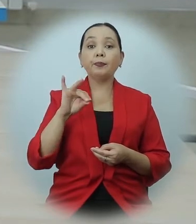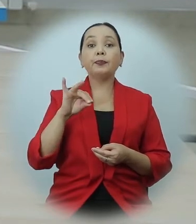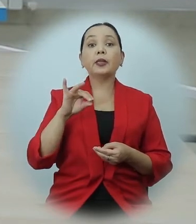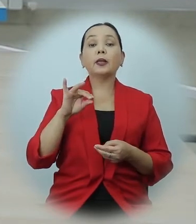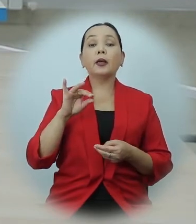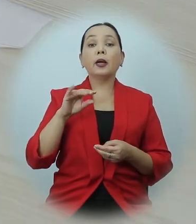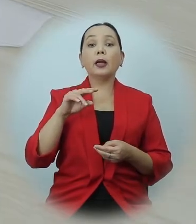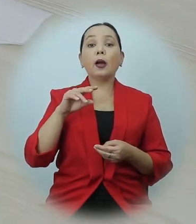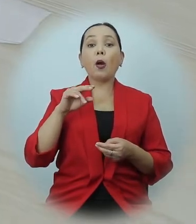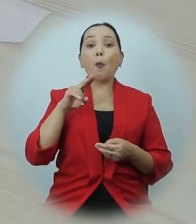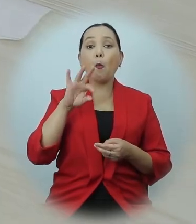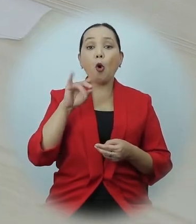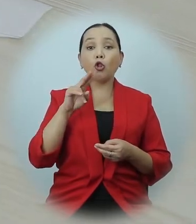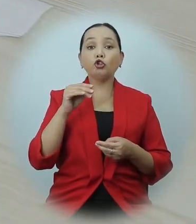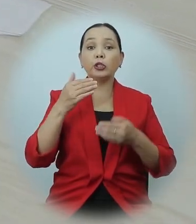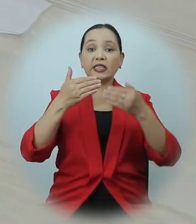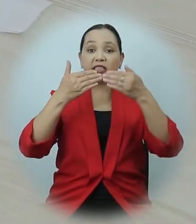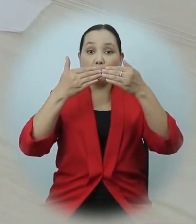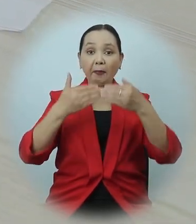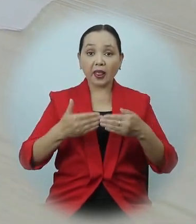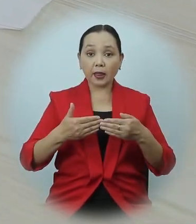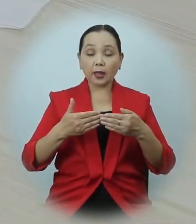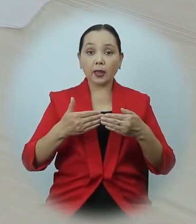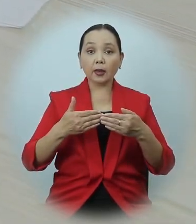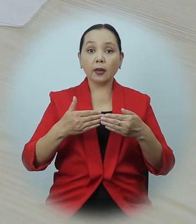Детали лифа, полочки и спинки